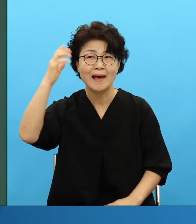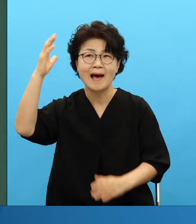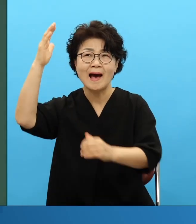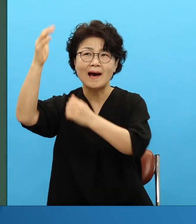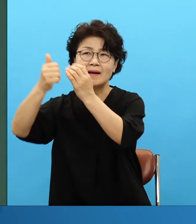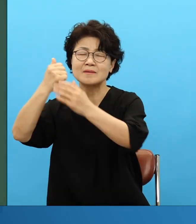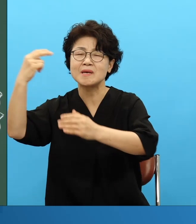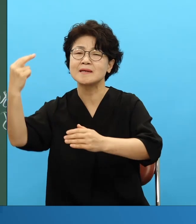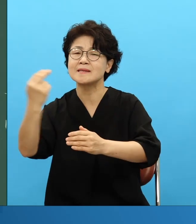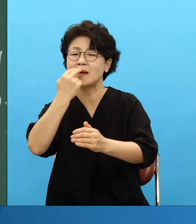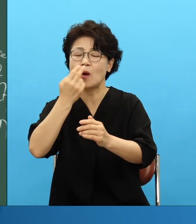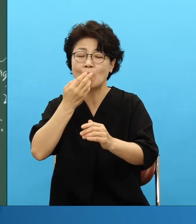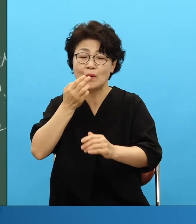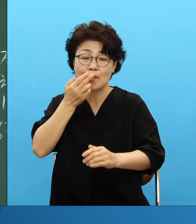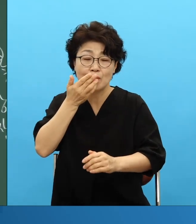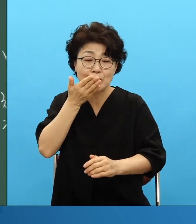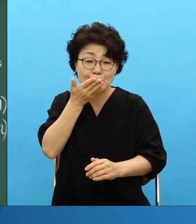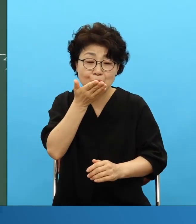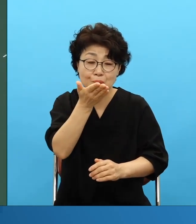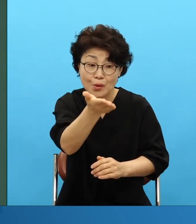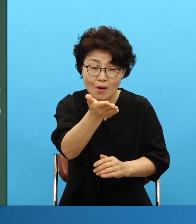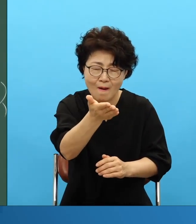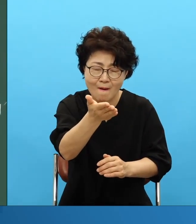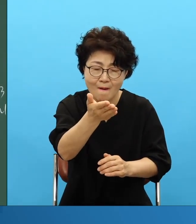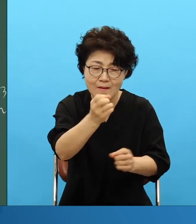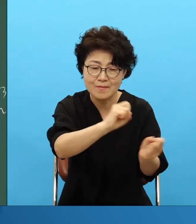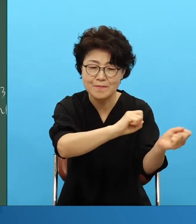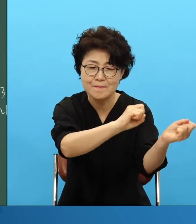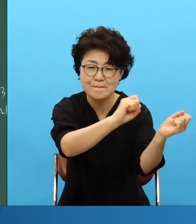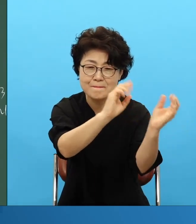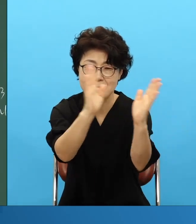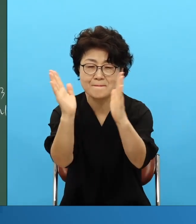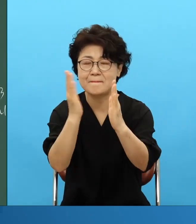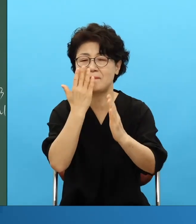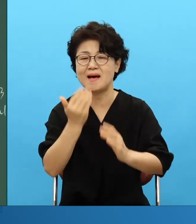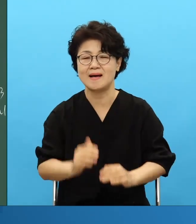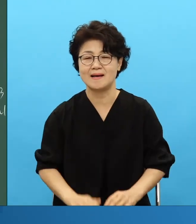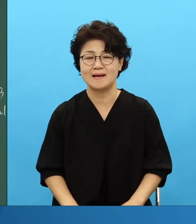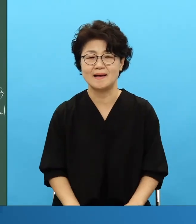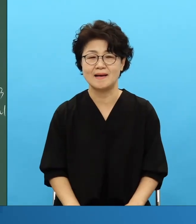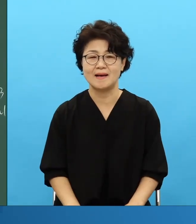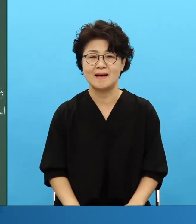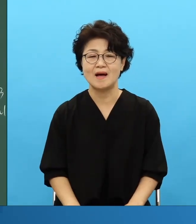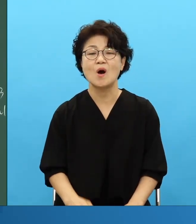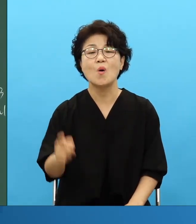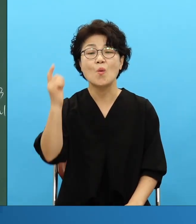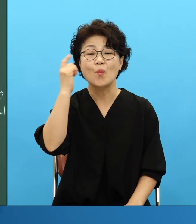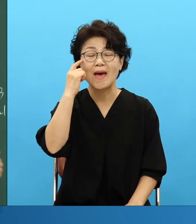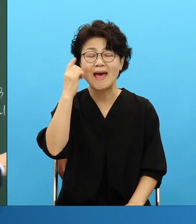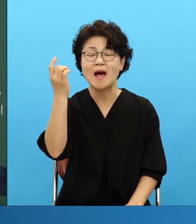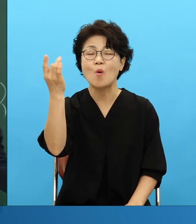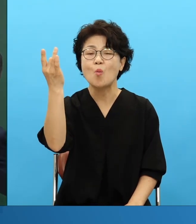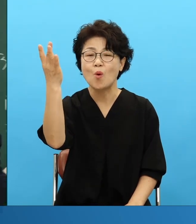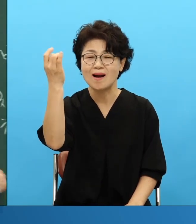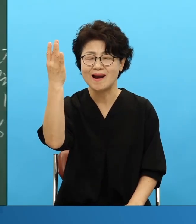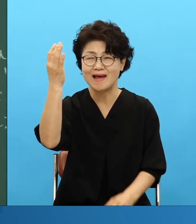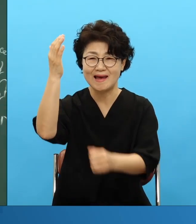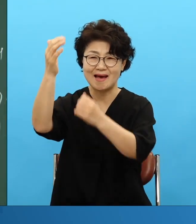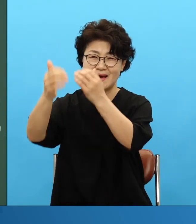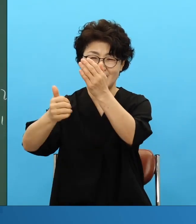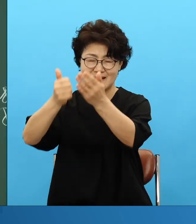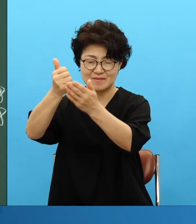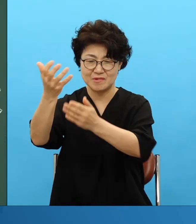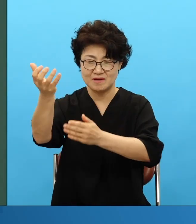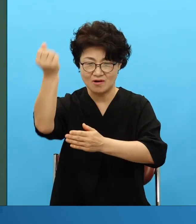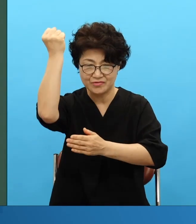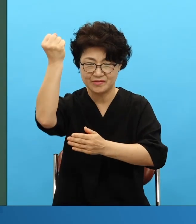God breathes His Spirit into you, and that region will live. 쉽게 말하면 원래 하나님 것이 있는 거예요. Originally, this was what belonged to